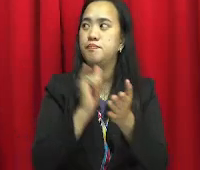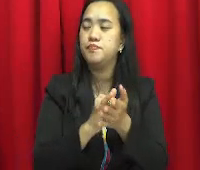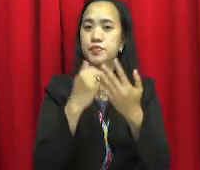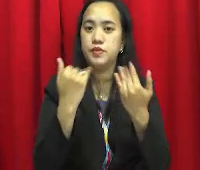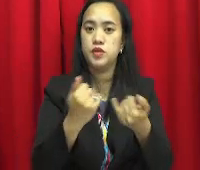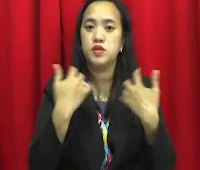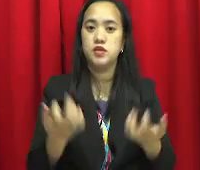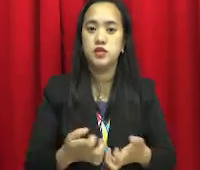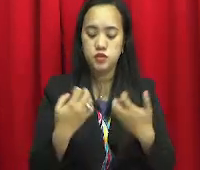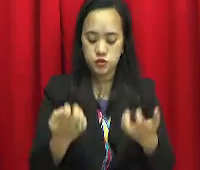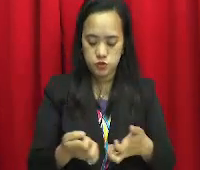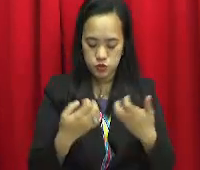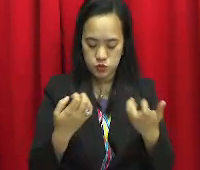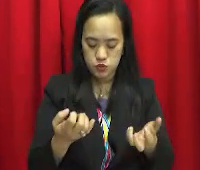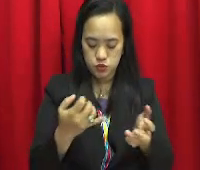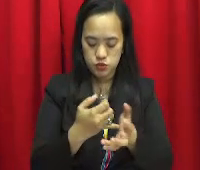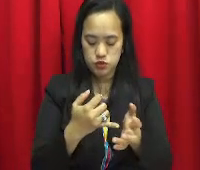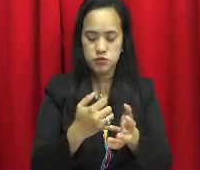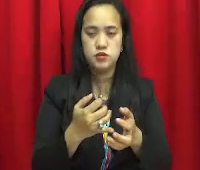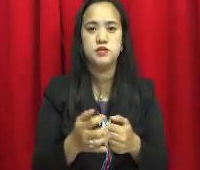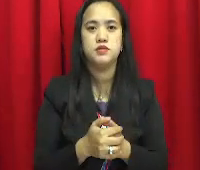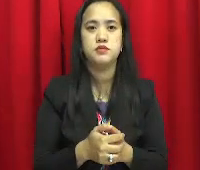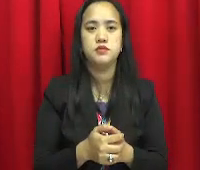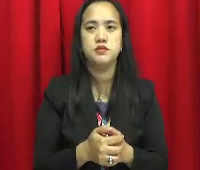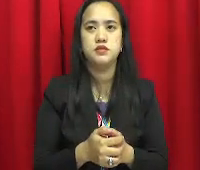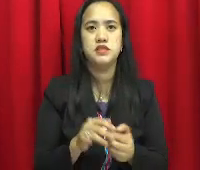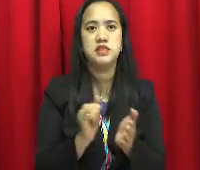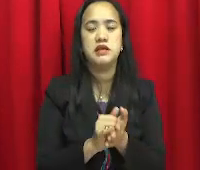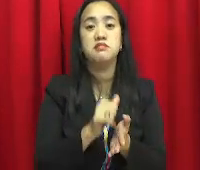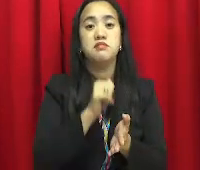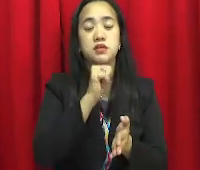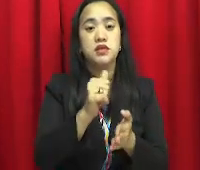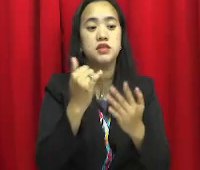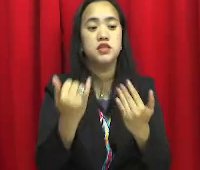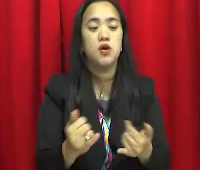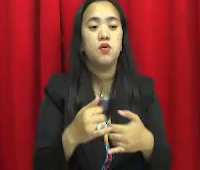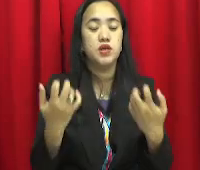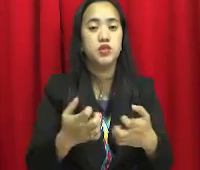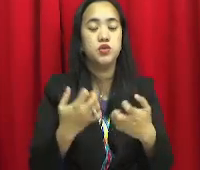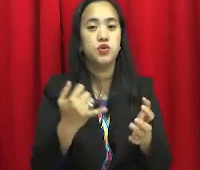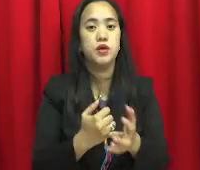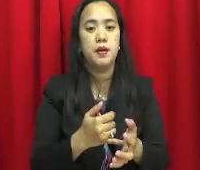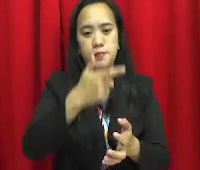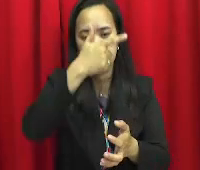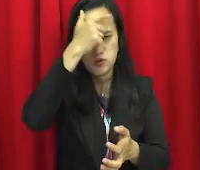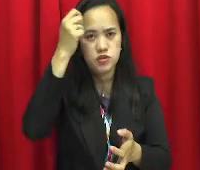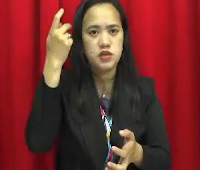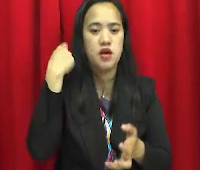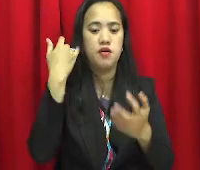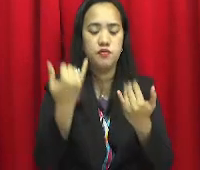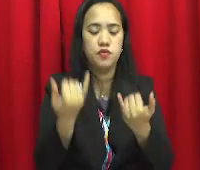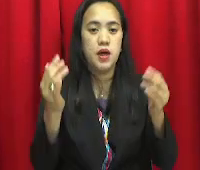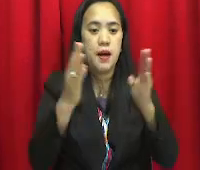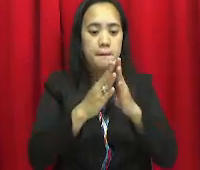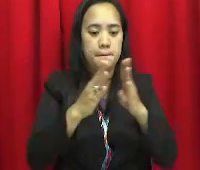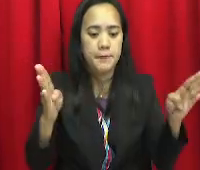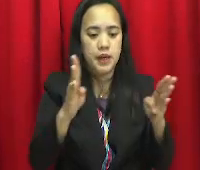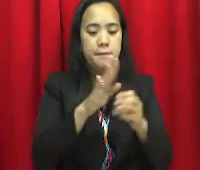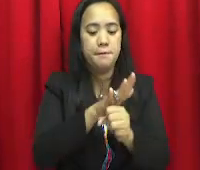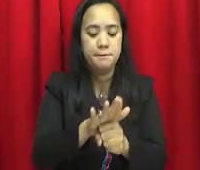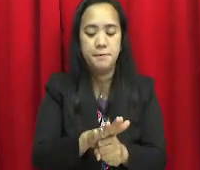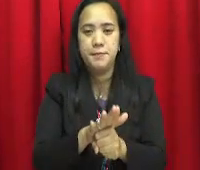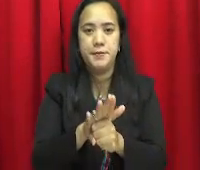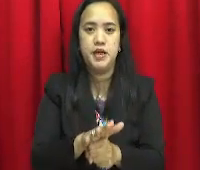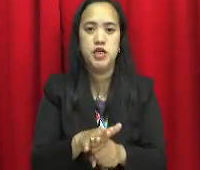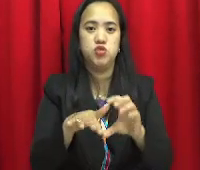ngayon, ilan sa mga mothers ngayon ang hindi nag-i-enjoy? Mm-hmm. Grabe pa rin ang pressure. Mm-hmm. You see, at hindi lamang yan. May pressure ka